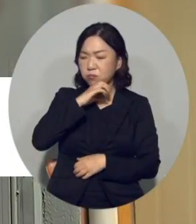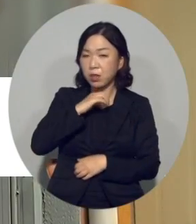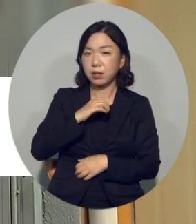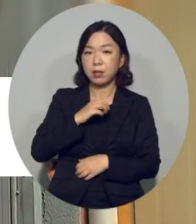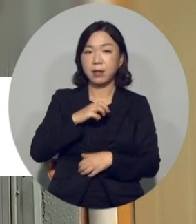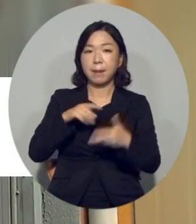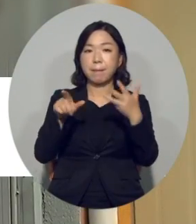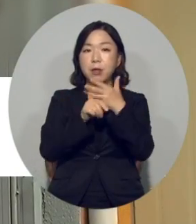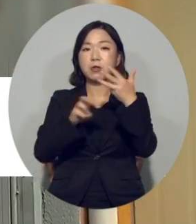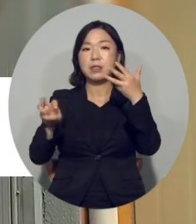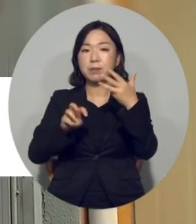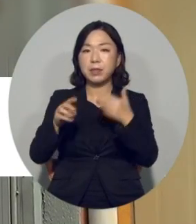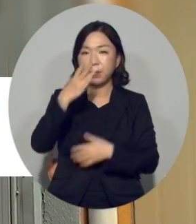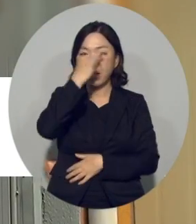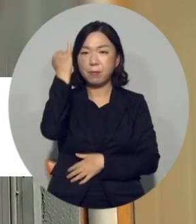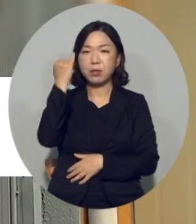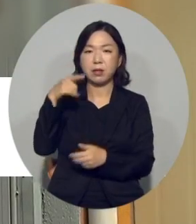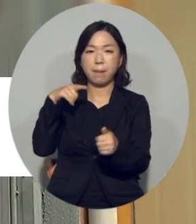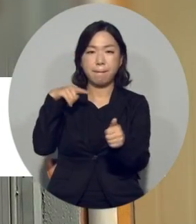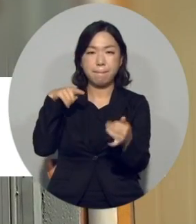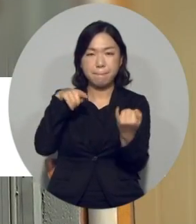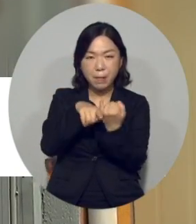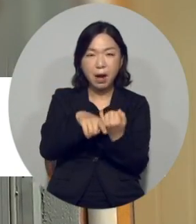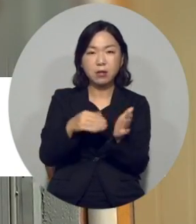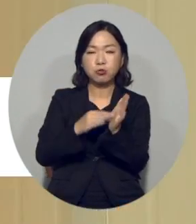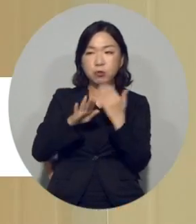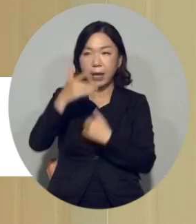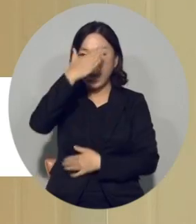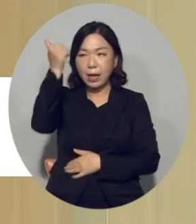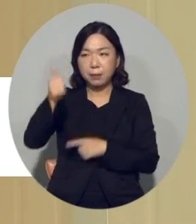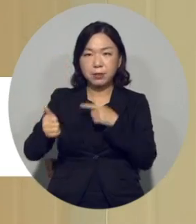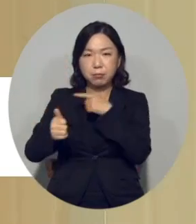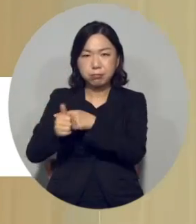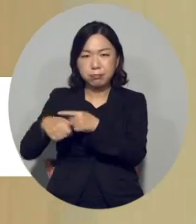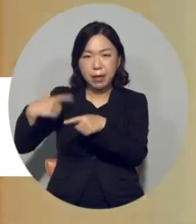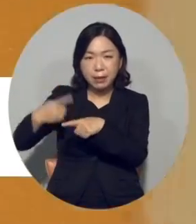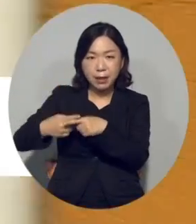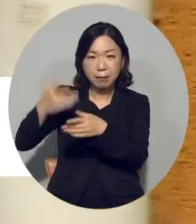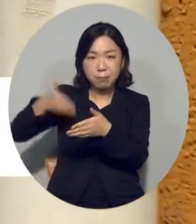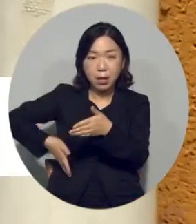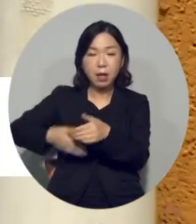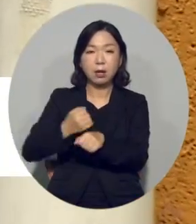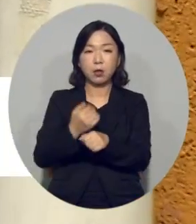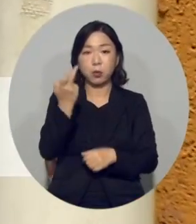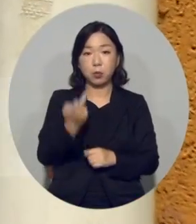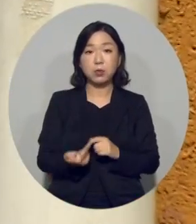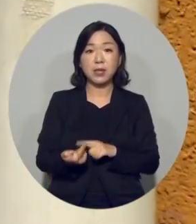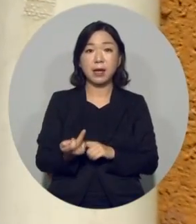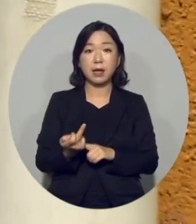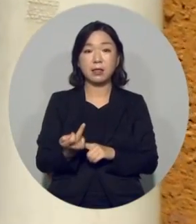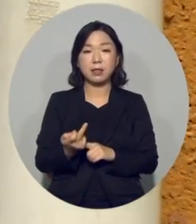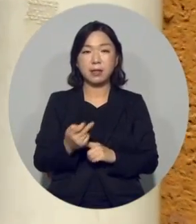새벽 할머니를 흉기로 살해한 뒤 할아버지도 살해하려 한 혐의를 받고 있고 동생